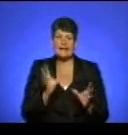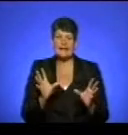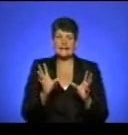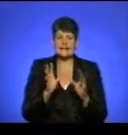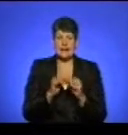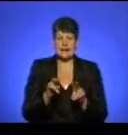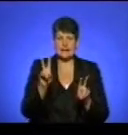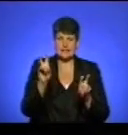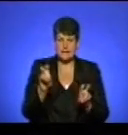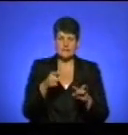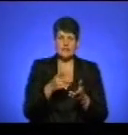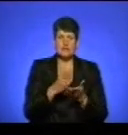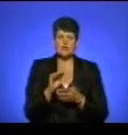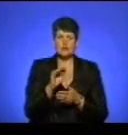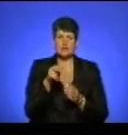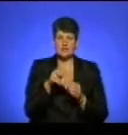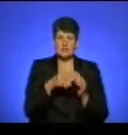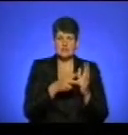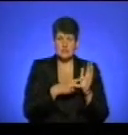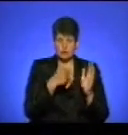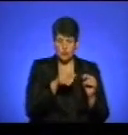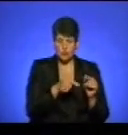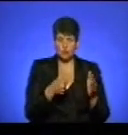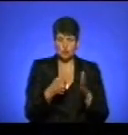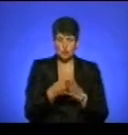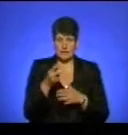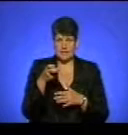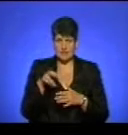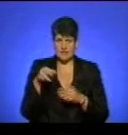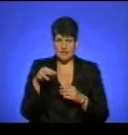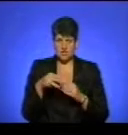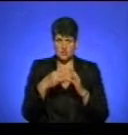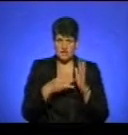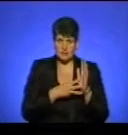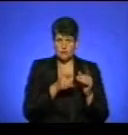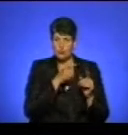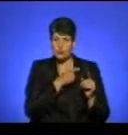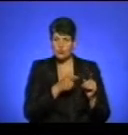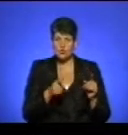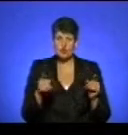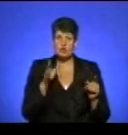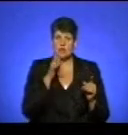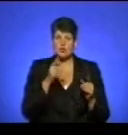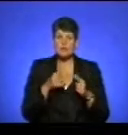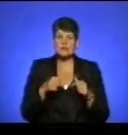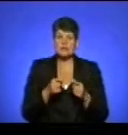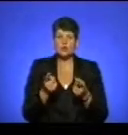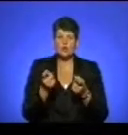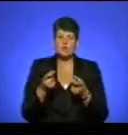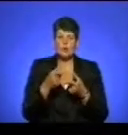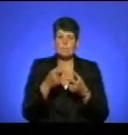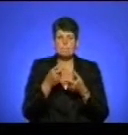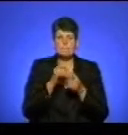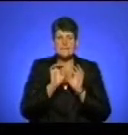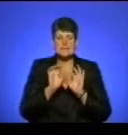Він діяв із жовтня 2017 року до липня 2018. Протягом цього часу організатори залучили до